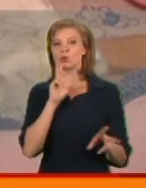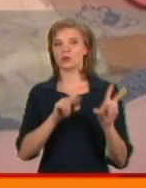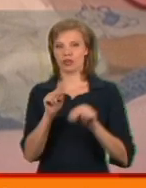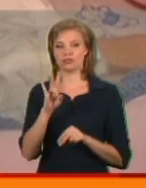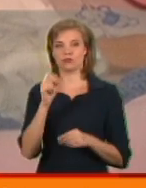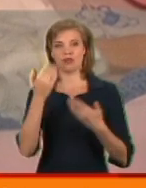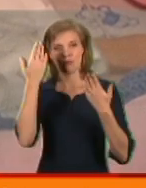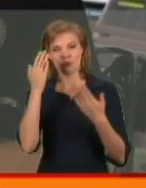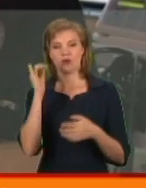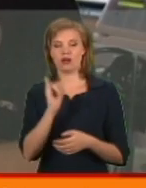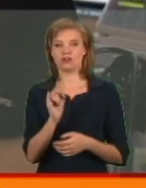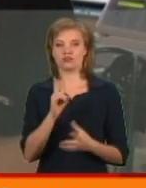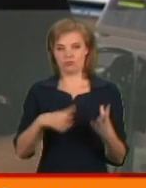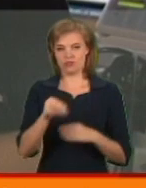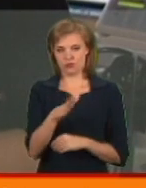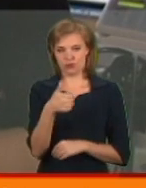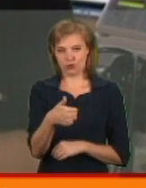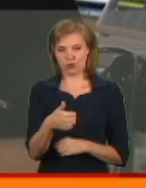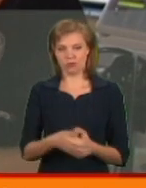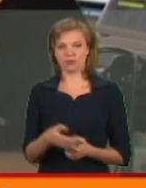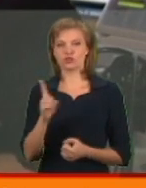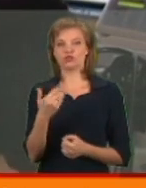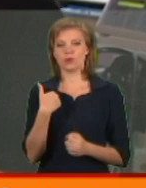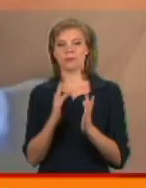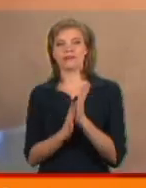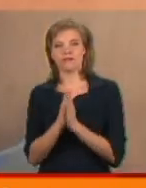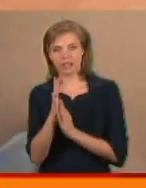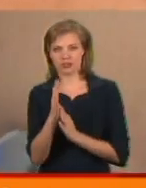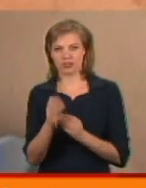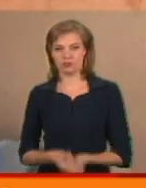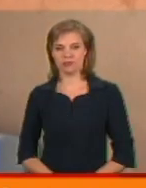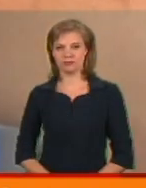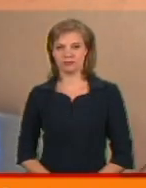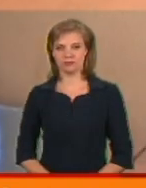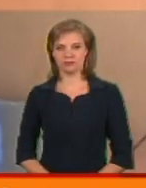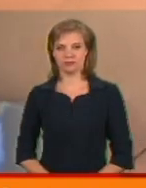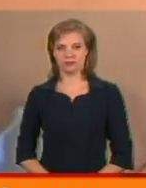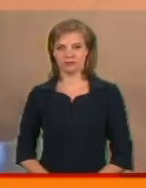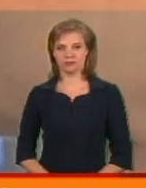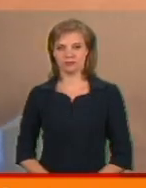на Бога, і що все буде добре, що ми виростемо.